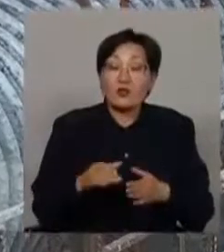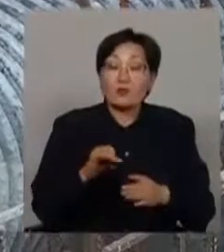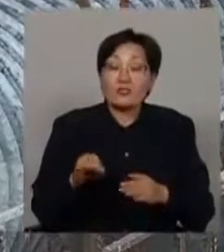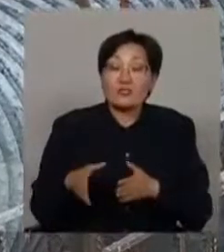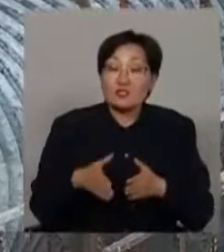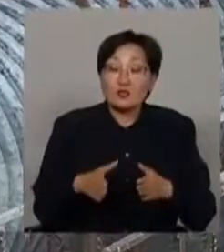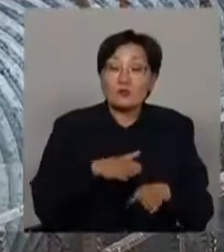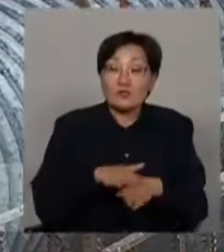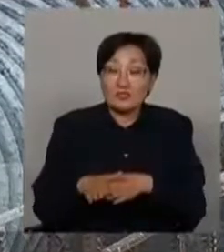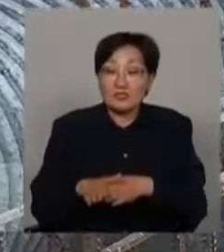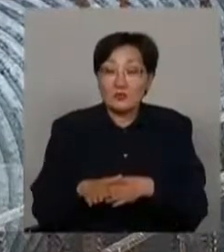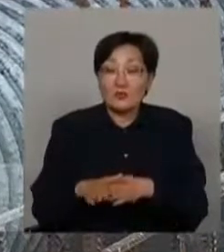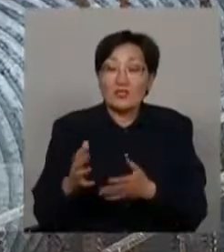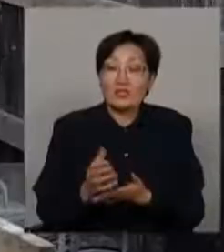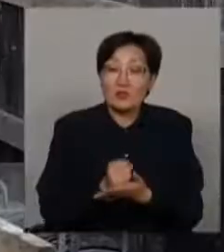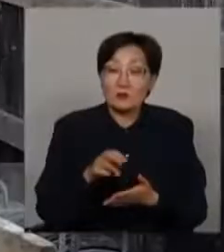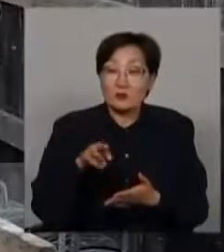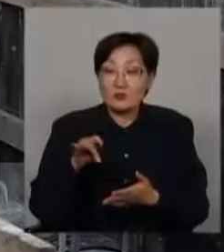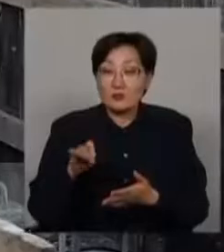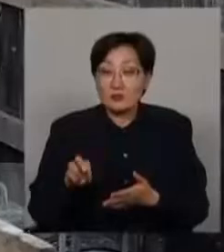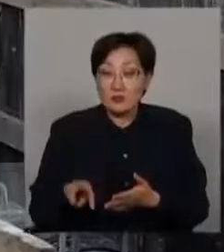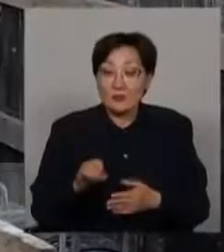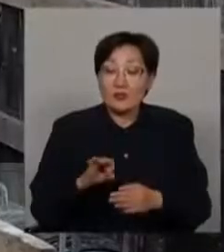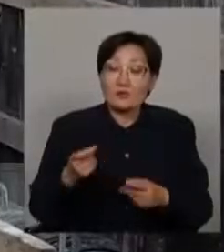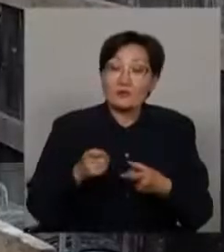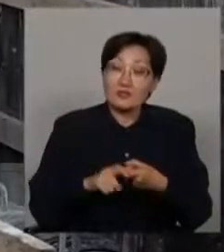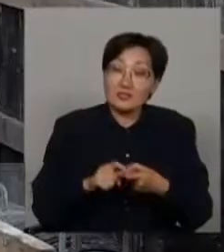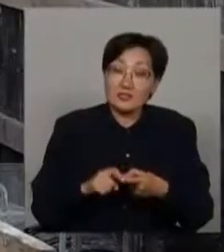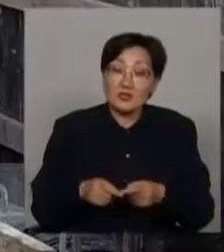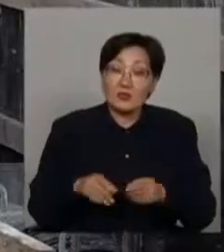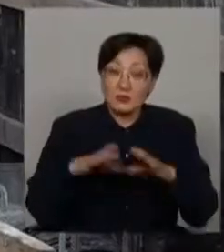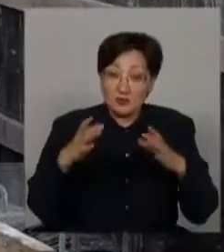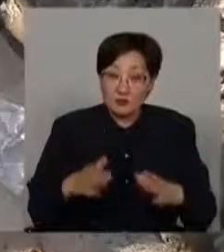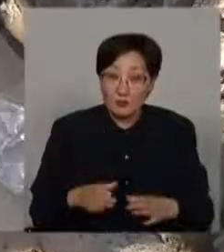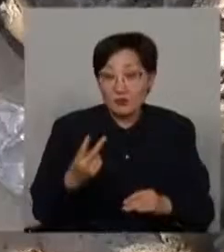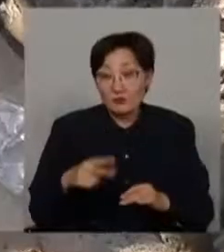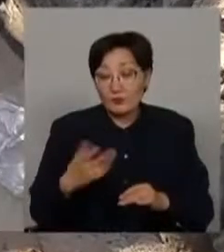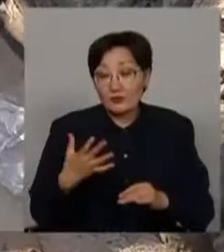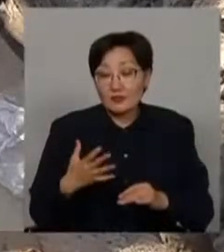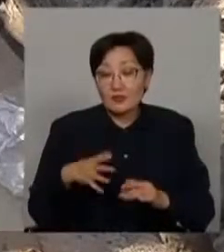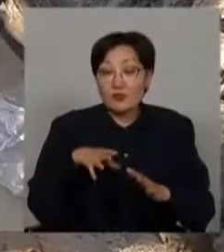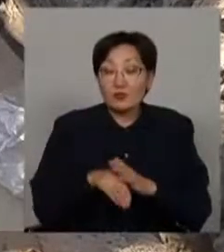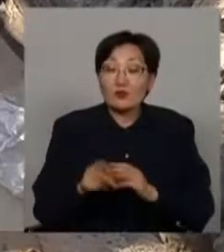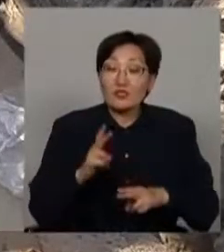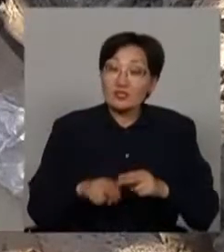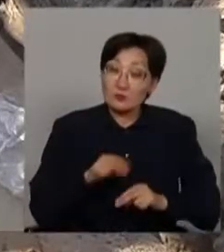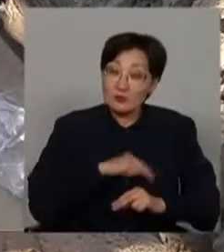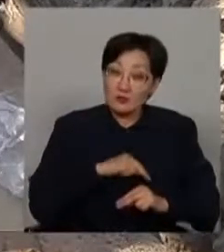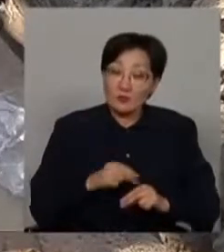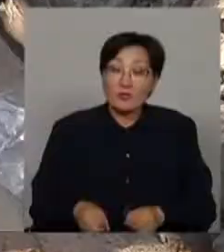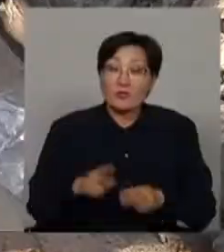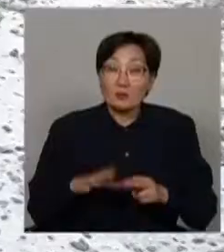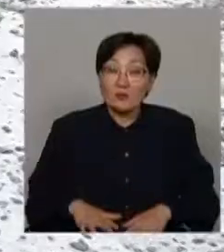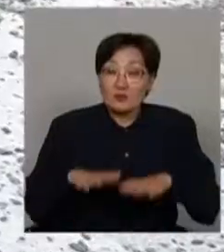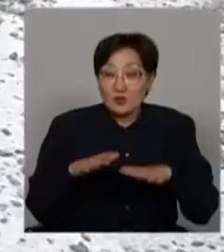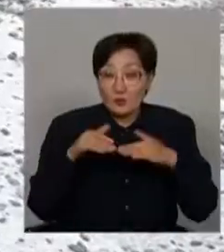арыки забиты и засыпаны мусором. Отсутствует и соединение с канализацией. На 25 из них завершены работы, угрозы